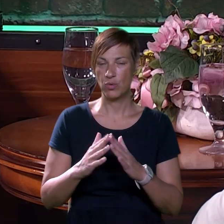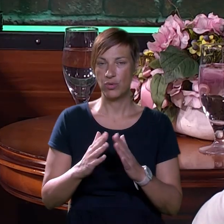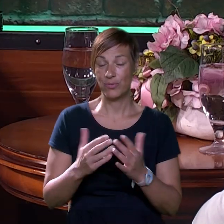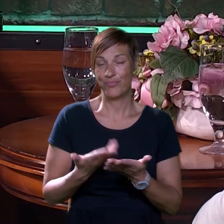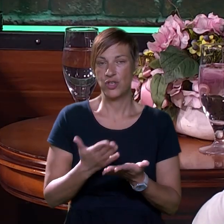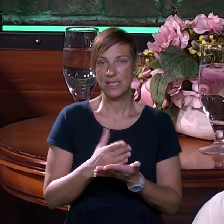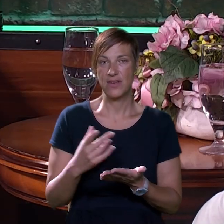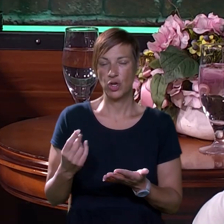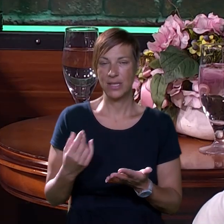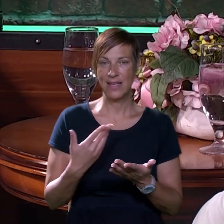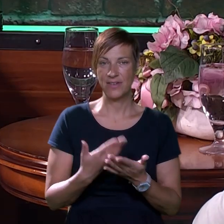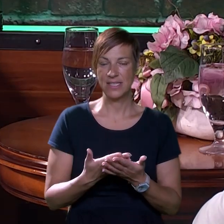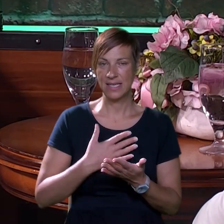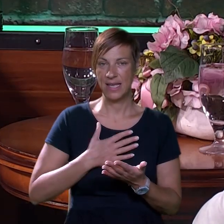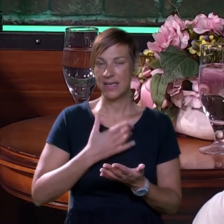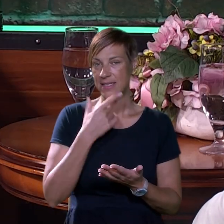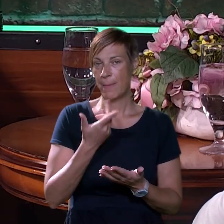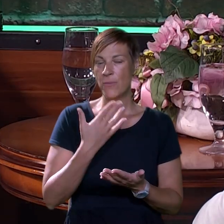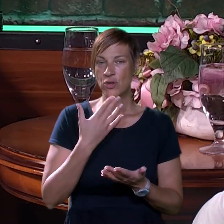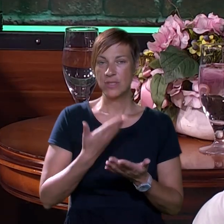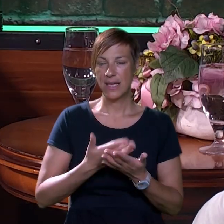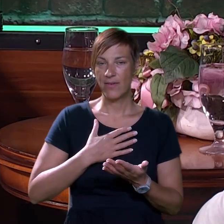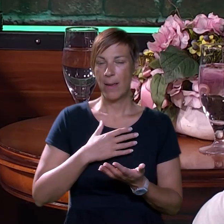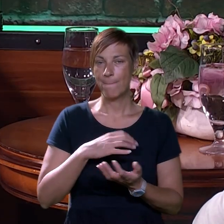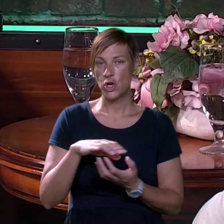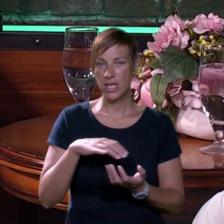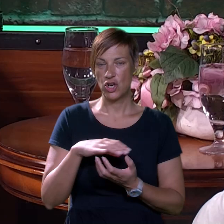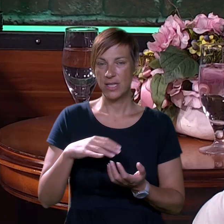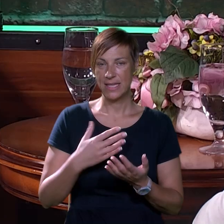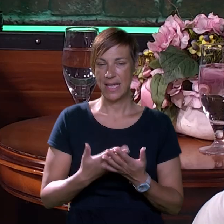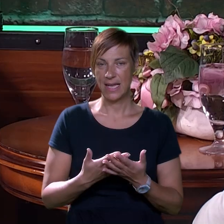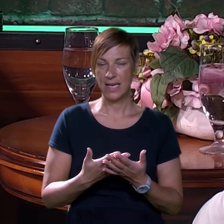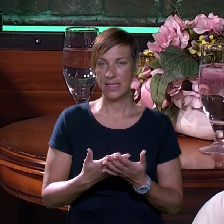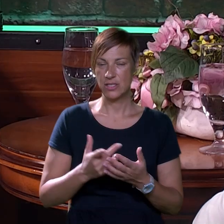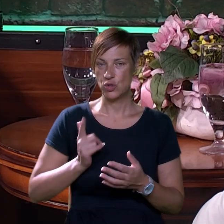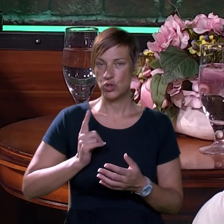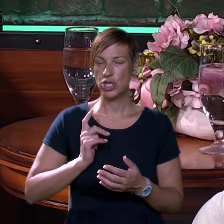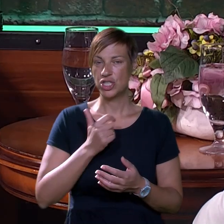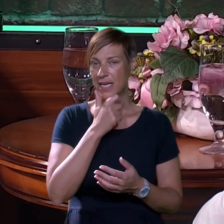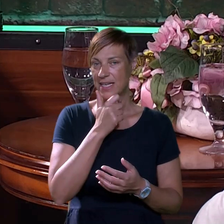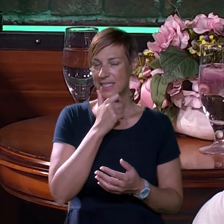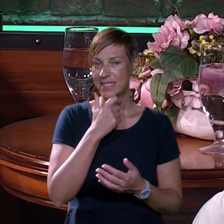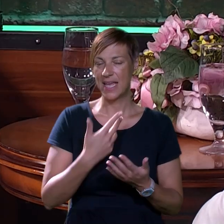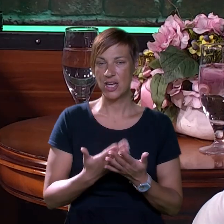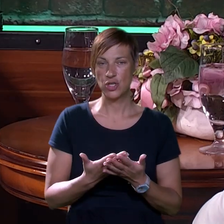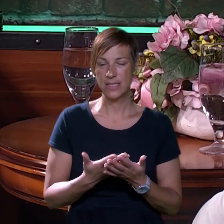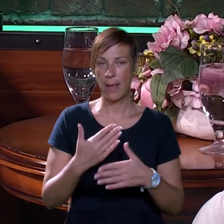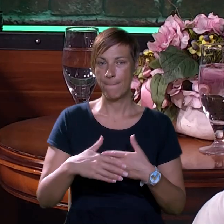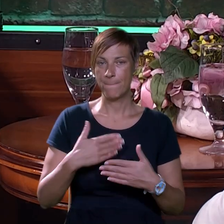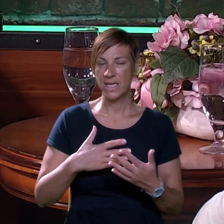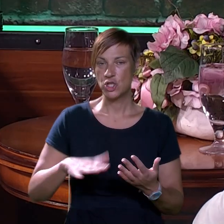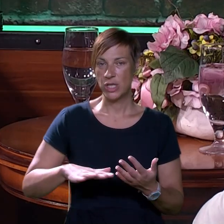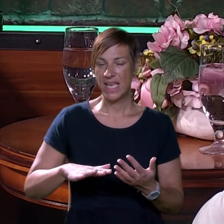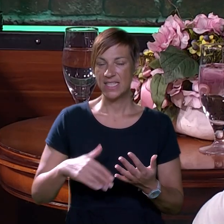To je danas svakodnevnica. Ja sam Bogu zahvalna, moji roditelji su dočekali starost, ali dočekali su